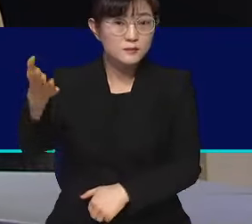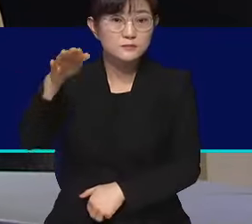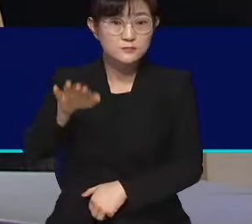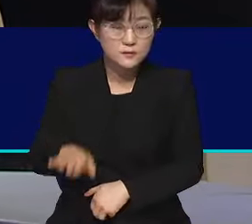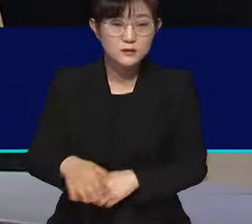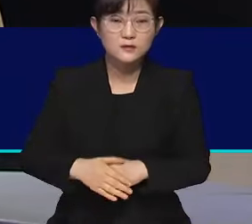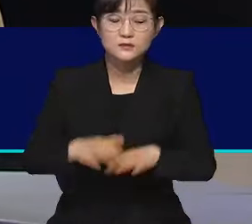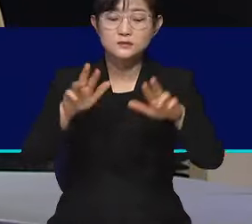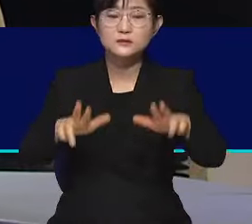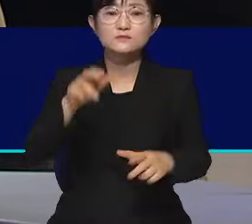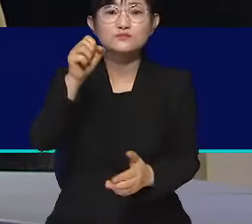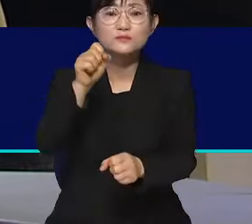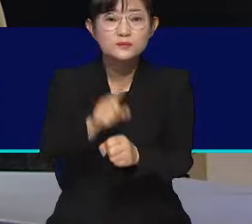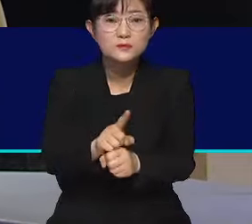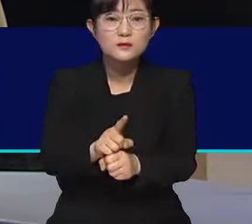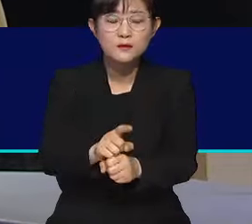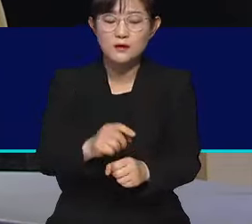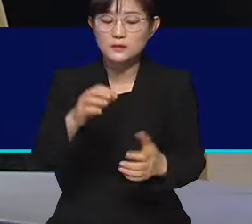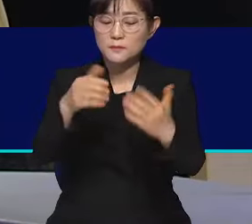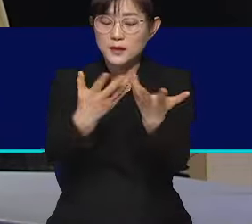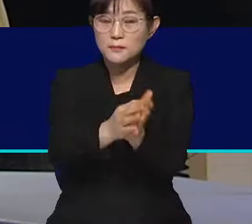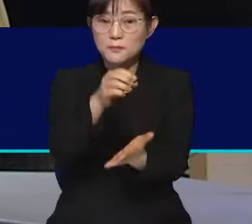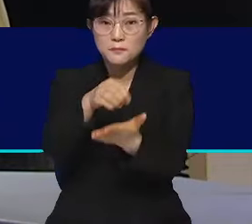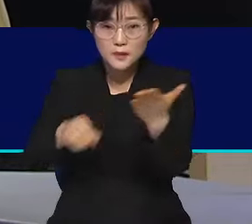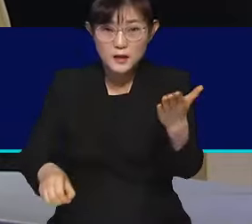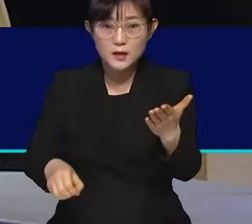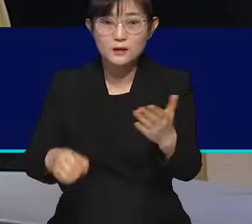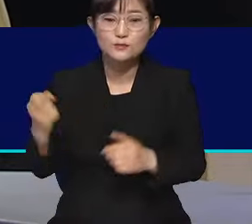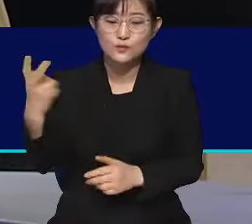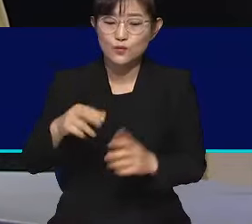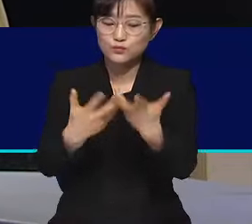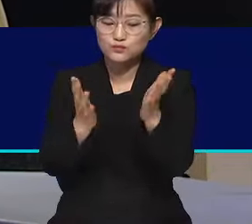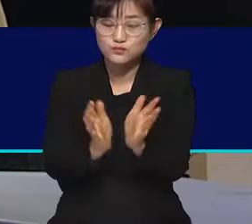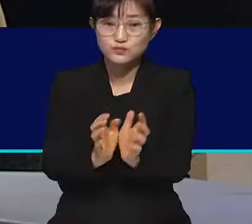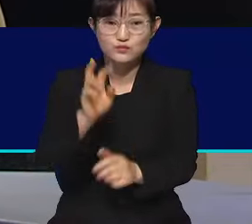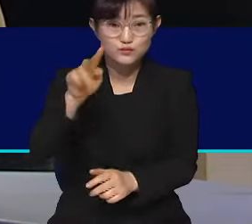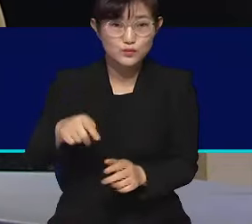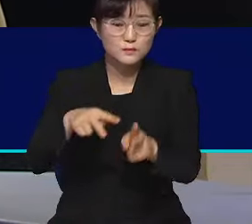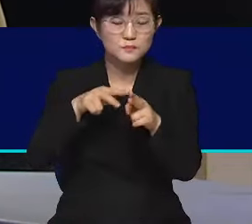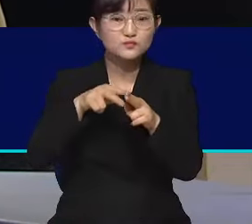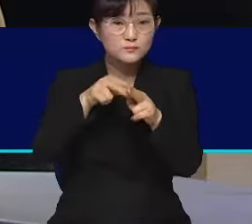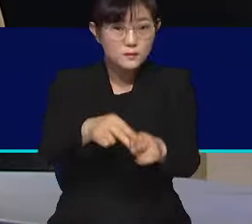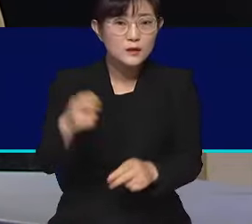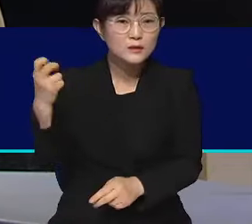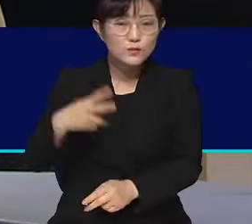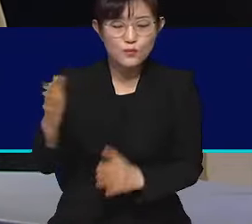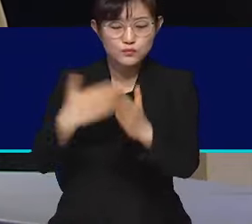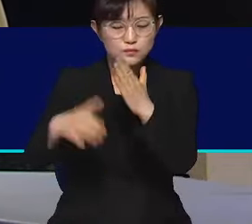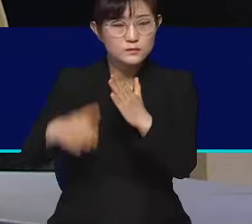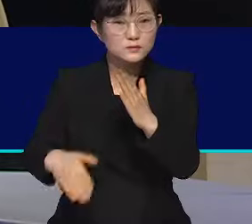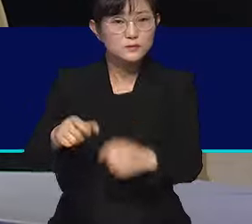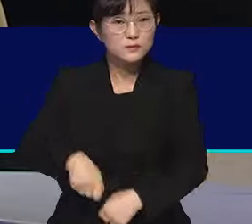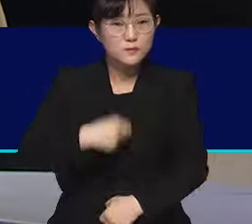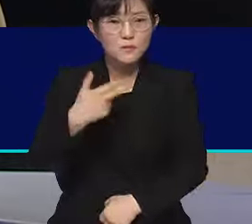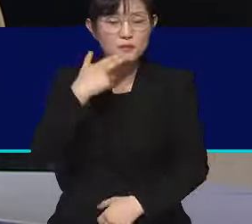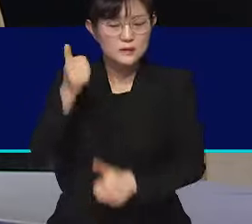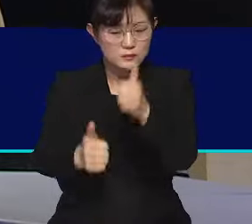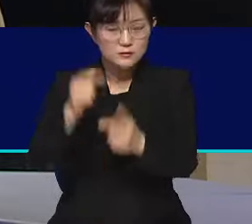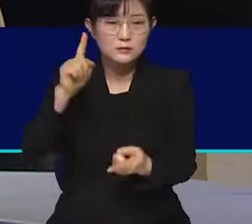넘었지만 벌써부터 탈당과 무소속 출마, 불공정 경선 문제를 제기하는 파열음이 이어지고 있습니다. 이형길